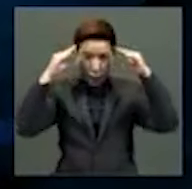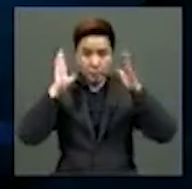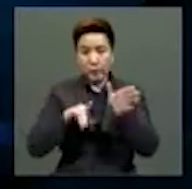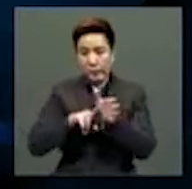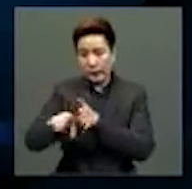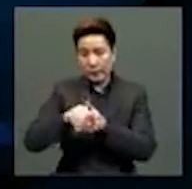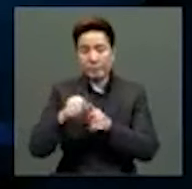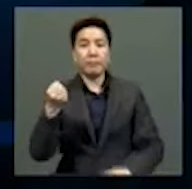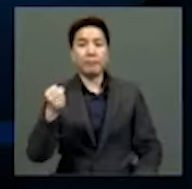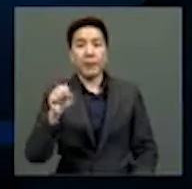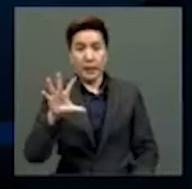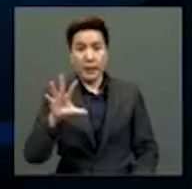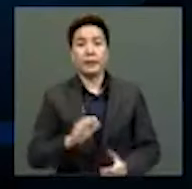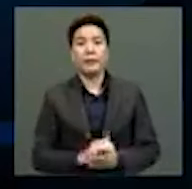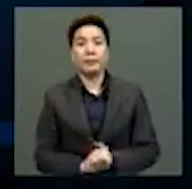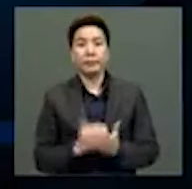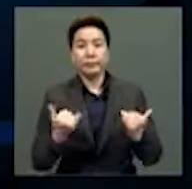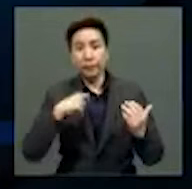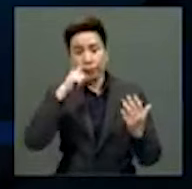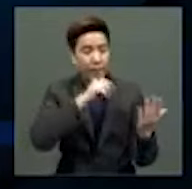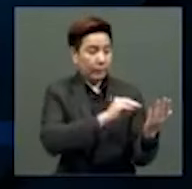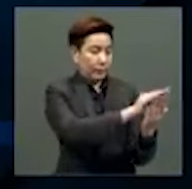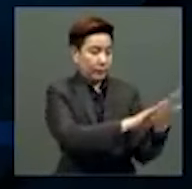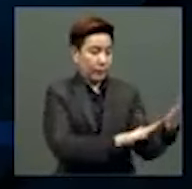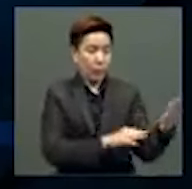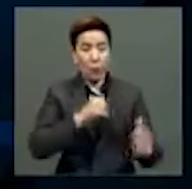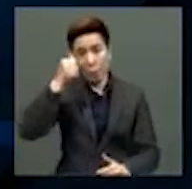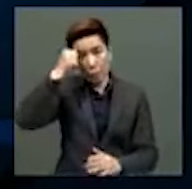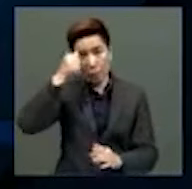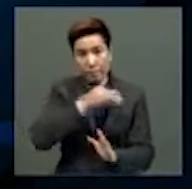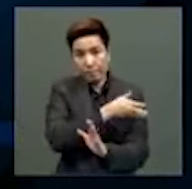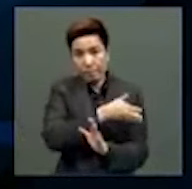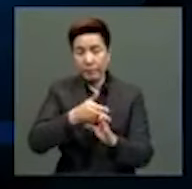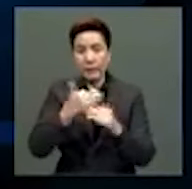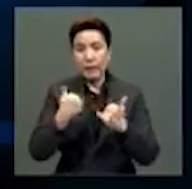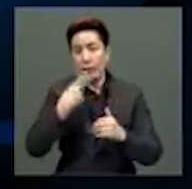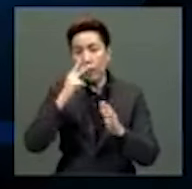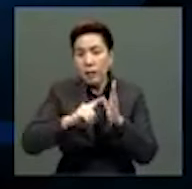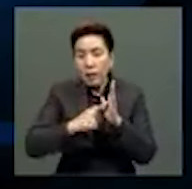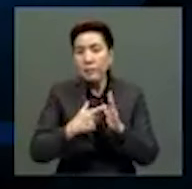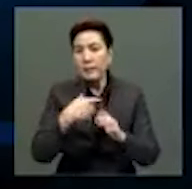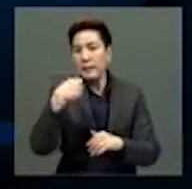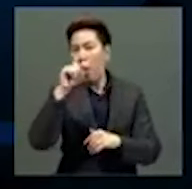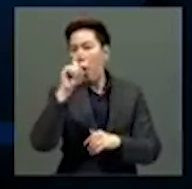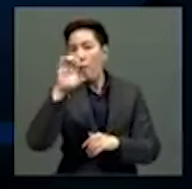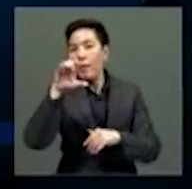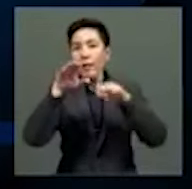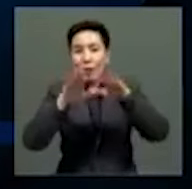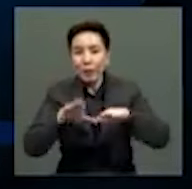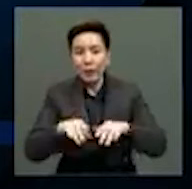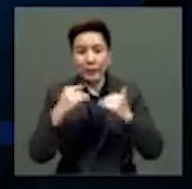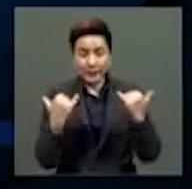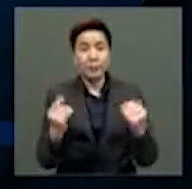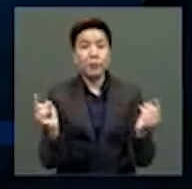ค่ะในส่วนของประเทศไทยนะคะหลายๆวันติดกันแล้วที่ผ่านมาเราเริ่มเห็นตัวเลข2หลักวันนี้เช่นกัน